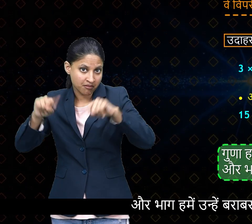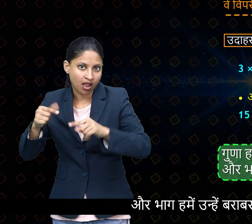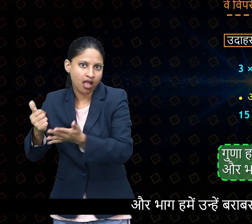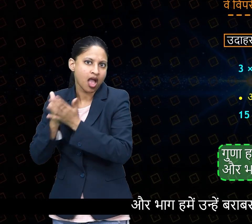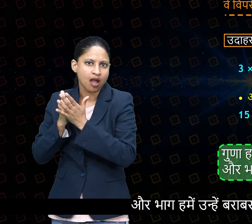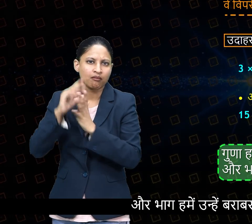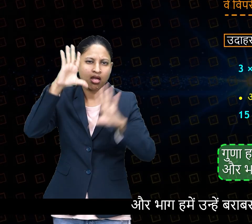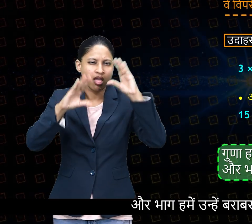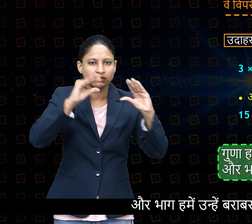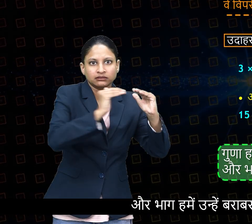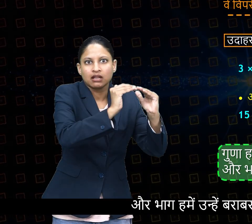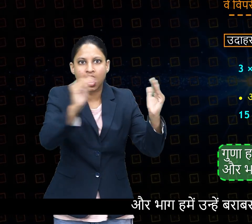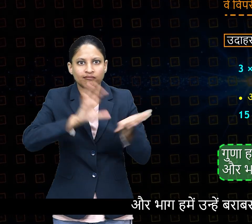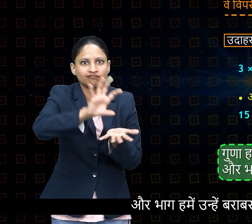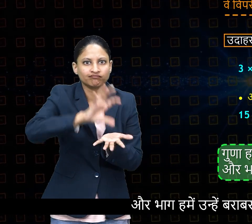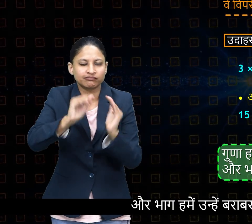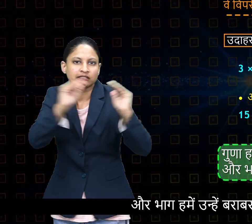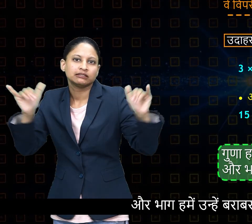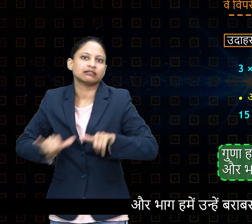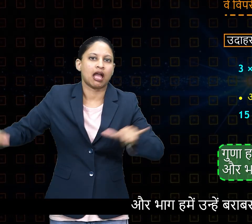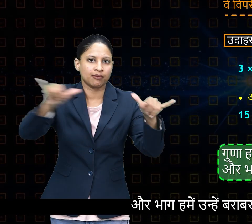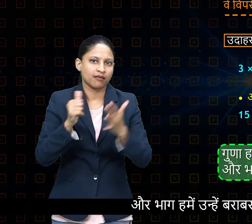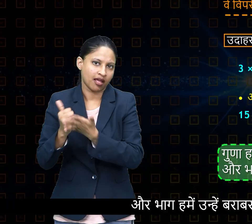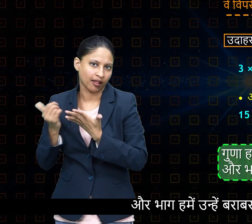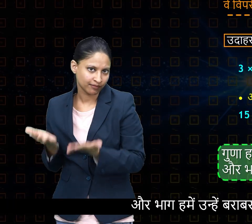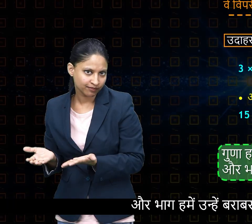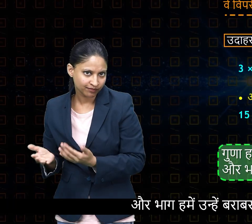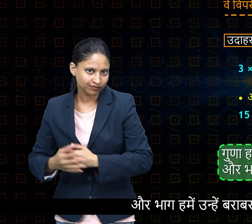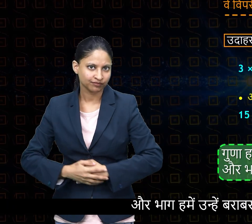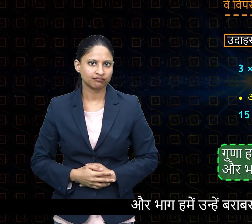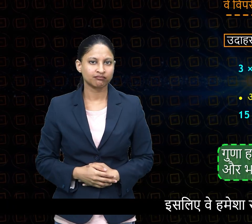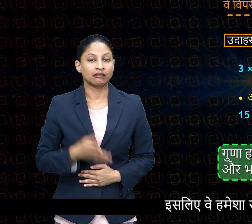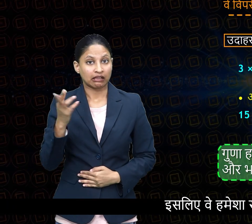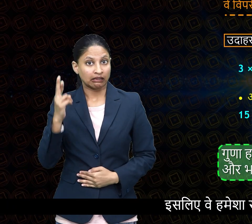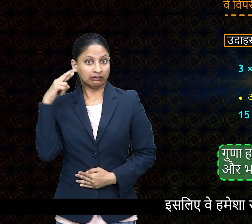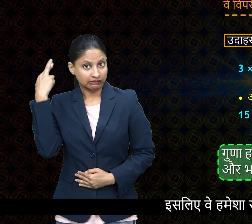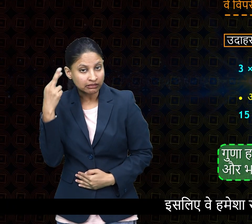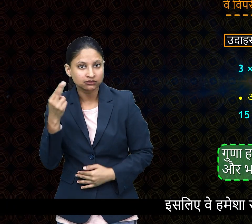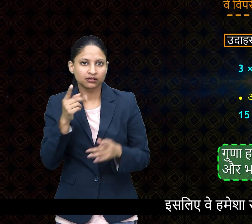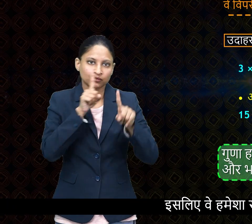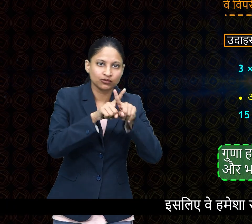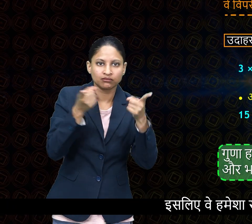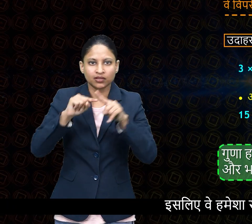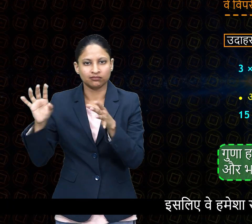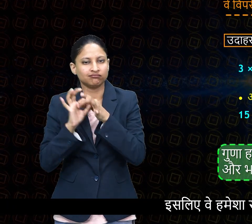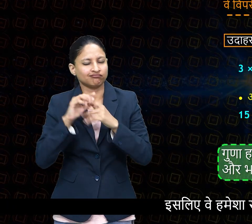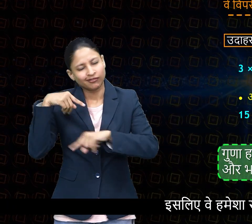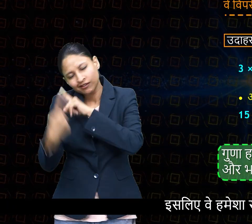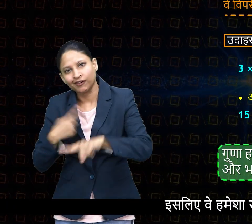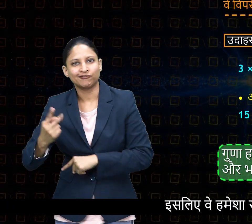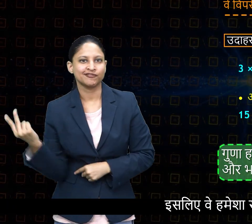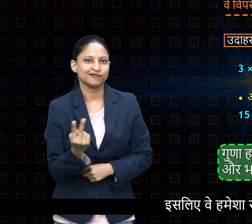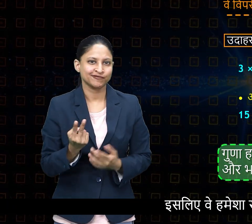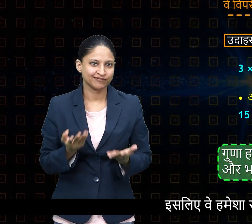करता है। इसलिए वे हमेशा साथ साथ चलते